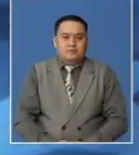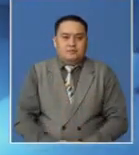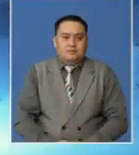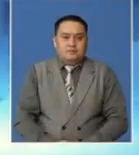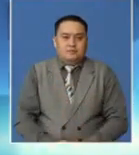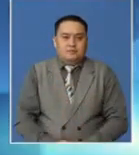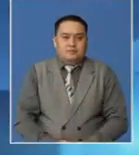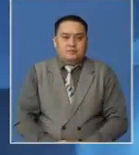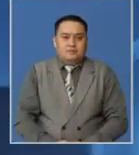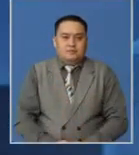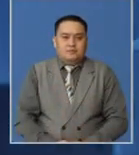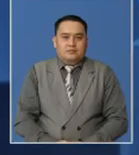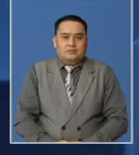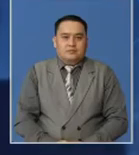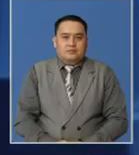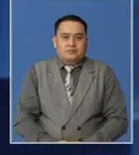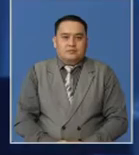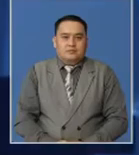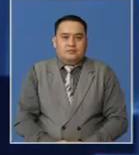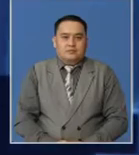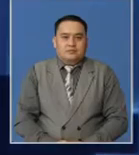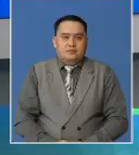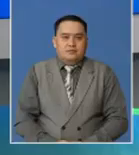Муканов, телекомпания ЖТСУ, Талдыкурган.